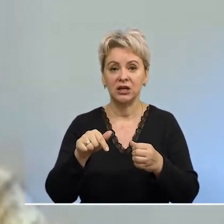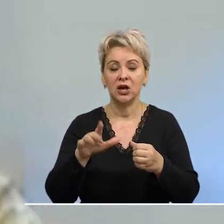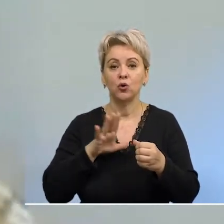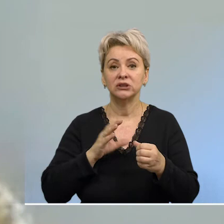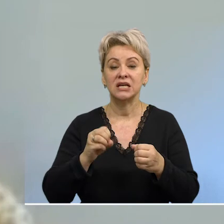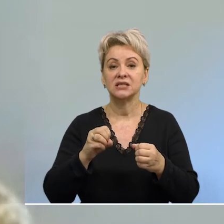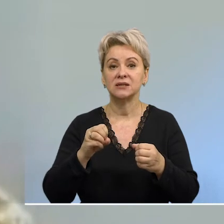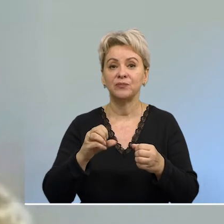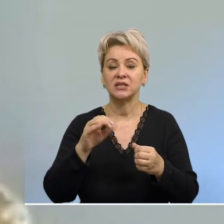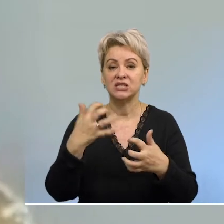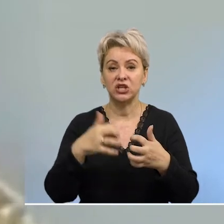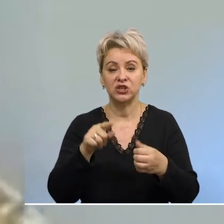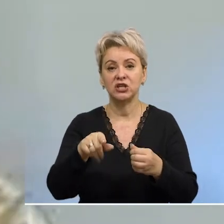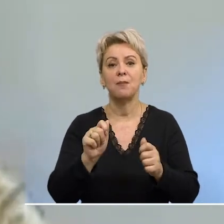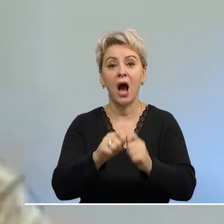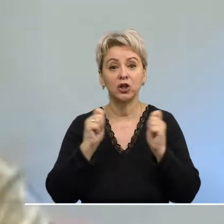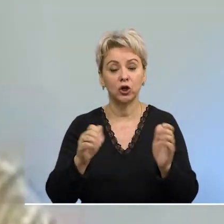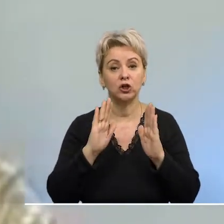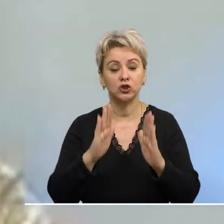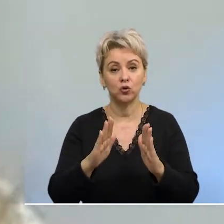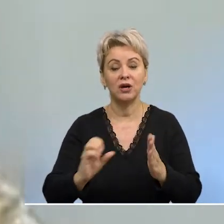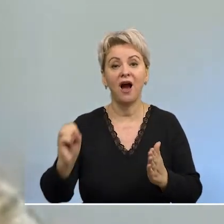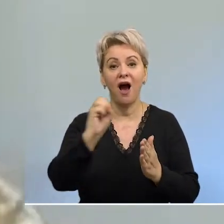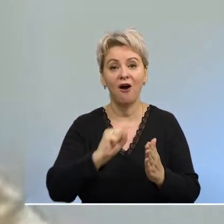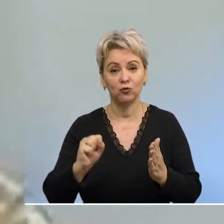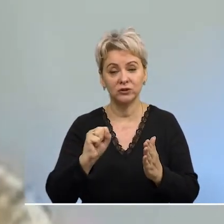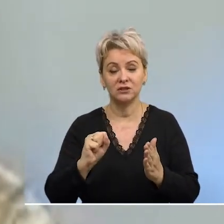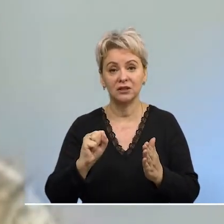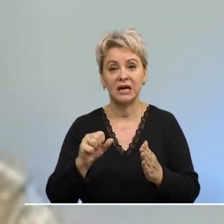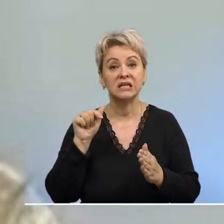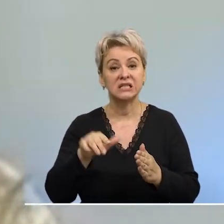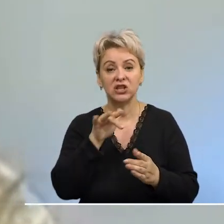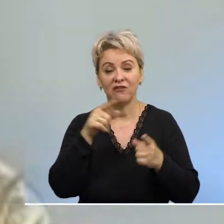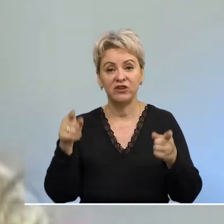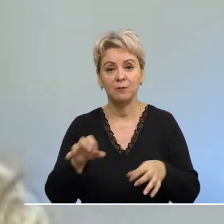COVID-19 у нас было закрыто, и мы открылись только в августе,